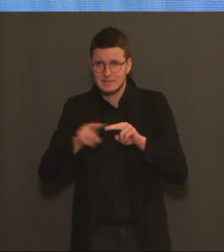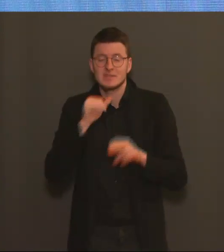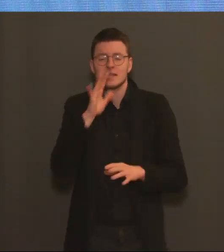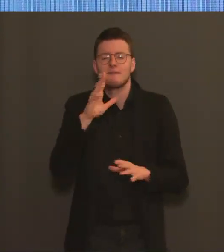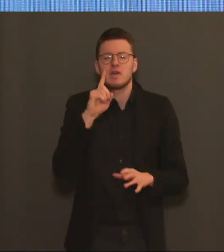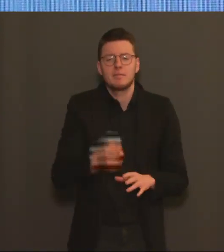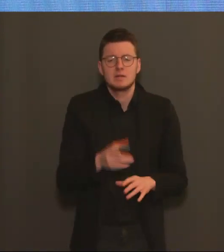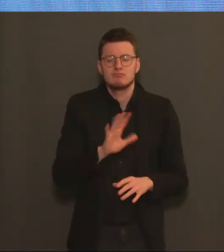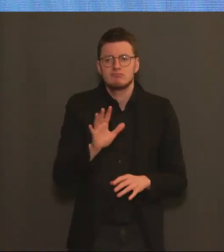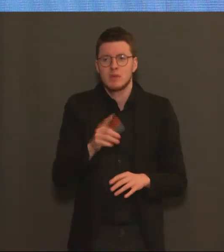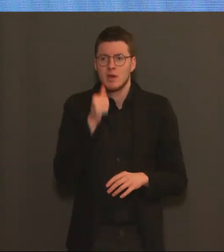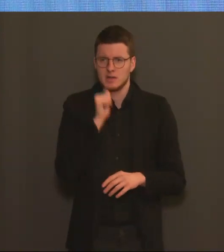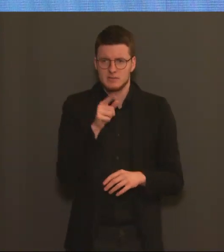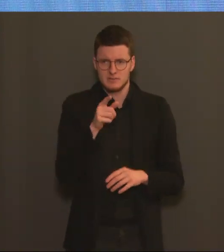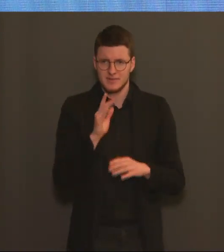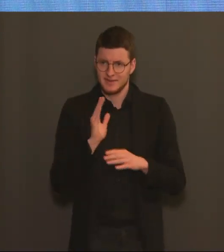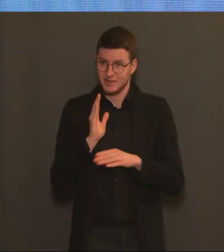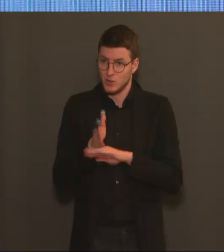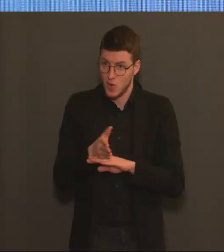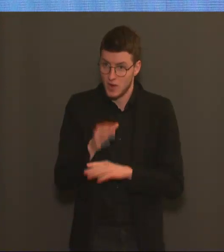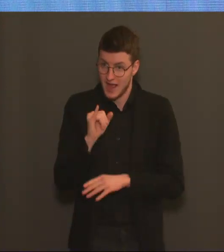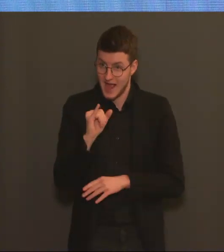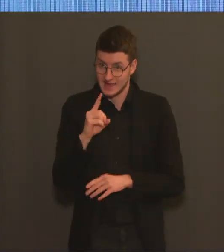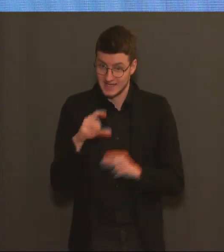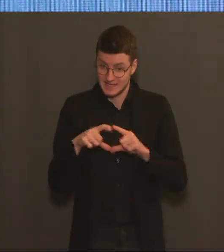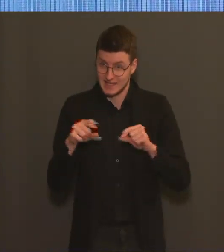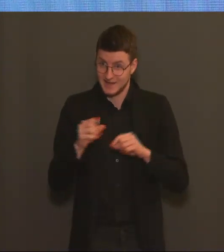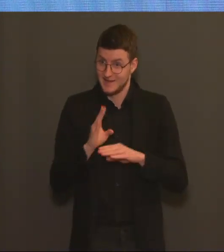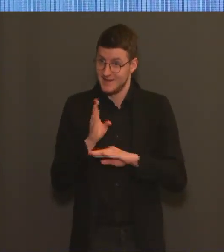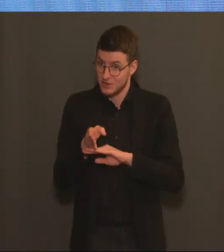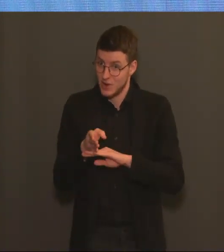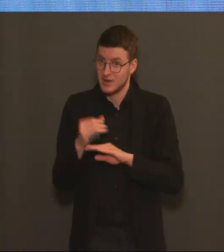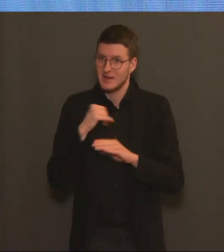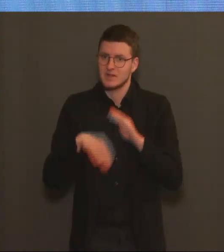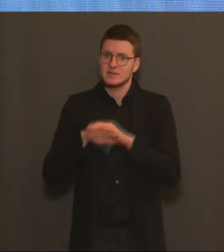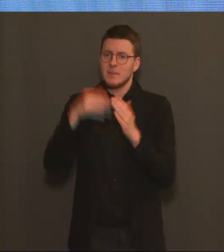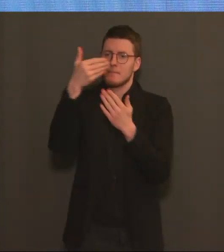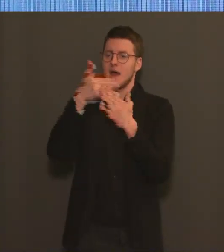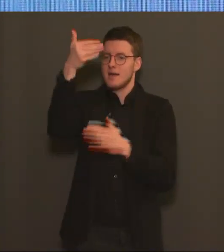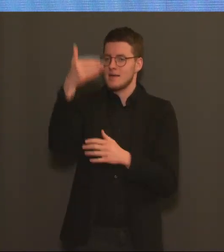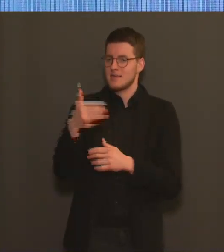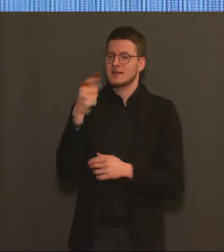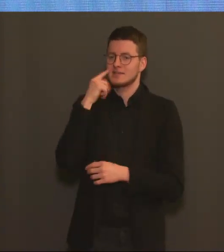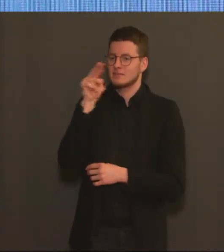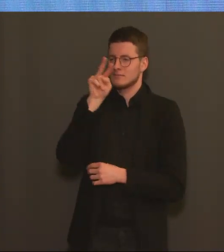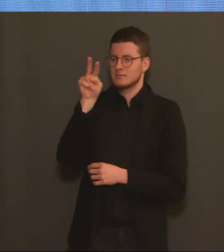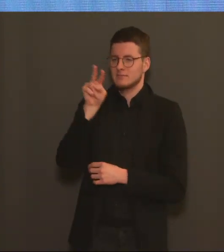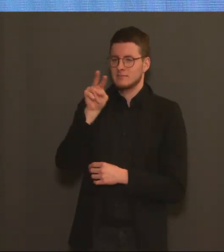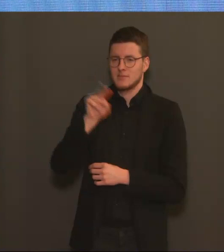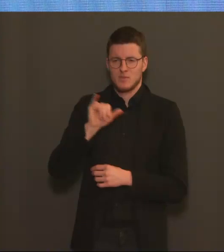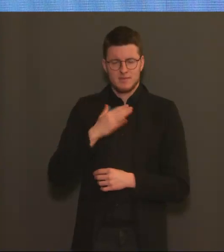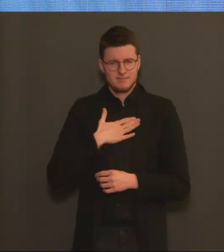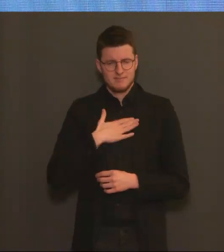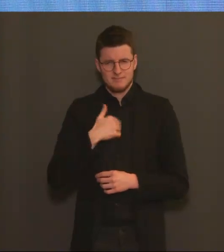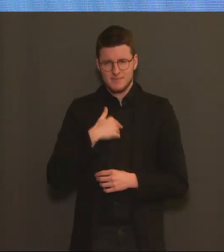inlogt met uw EID, kan u op de startpagina uw bijwerkingen raadplegen en indien